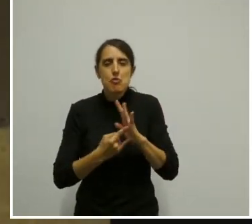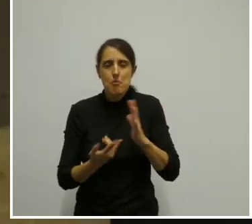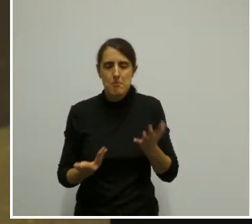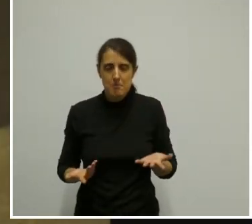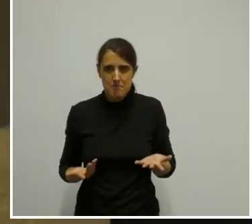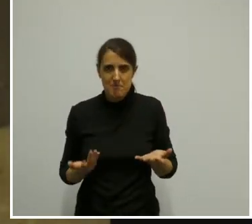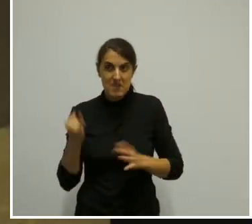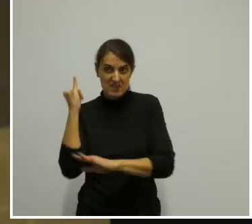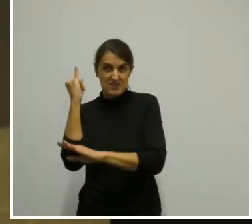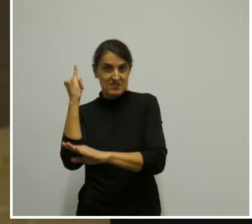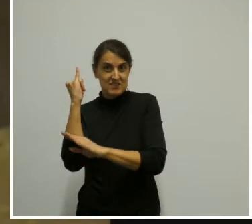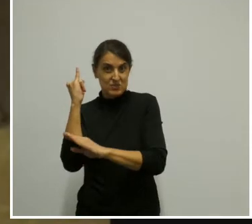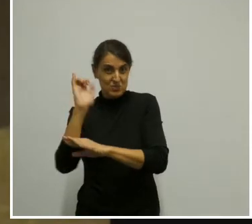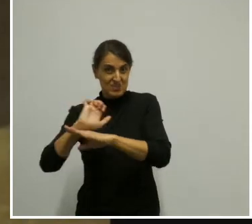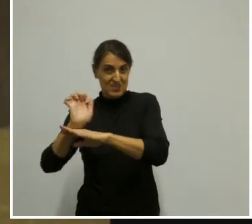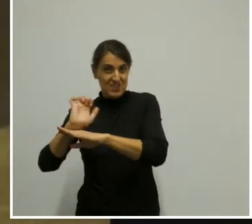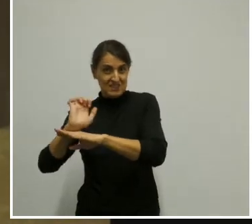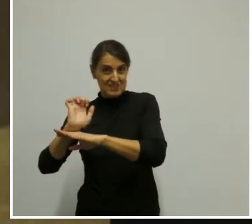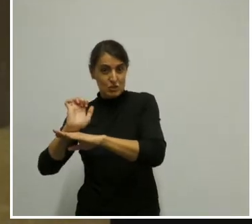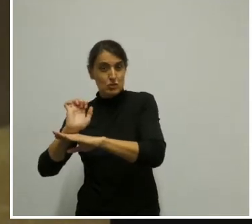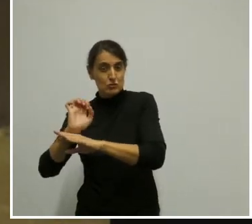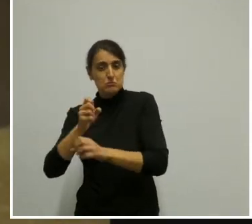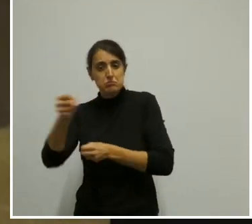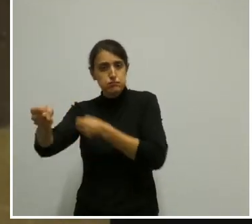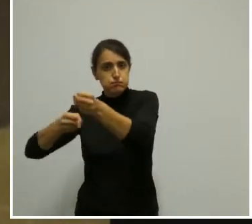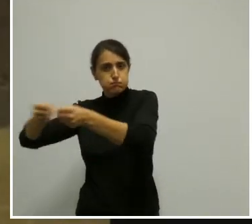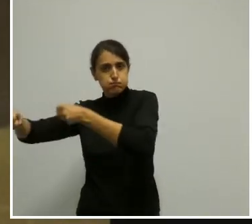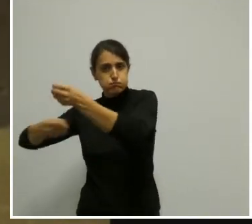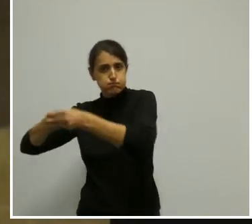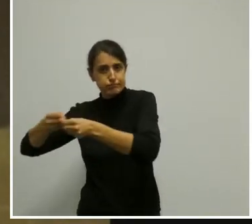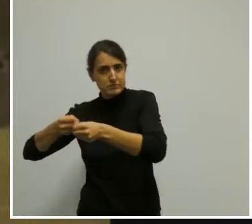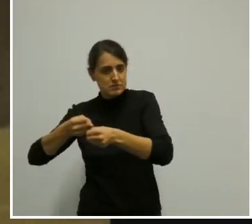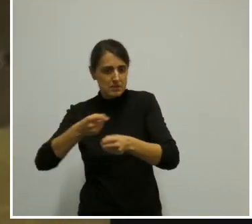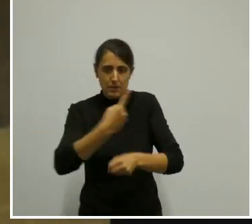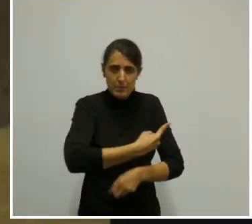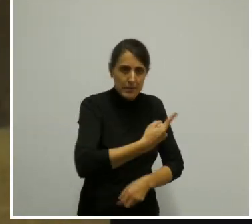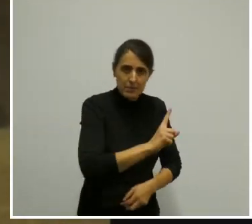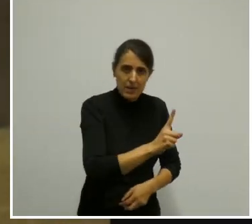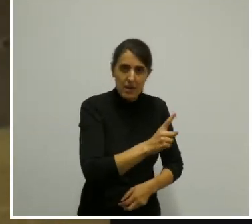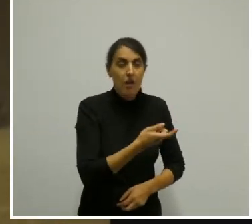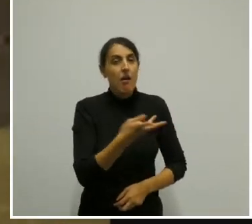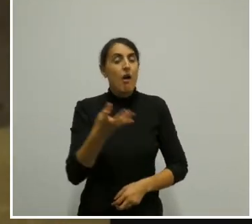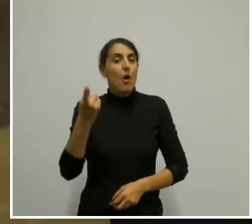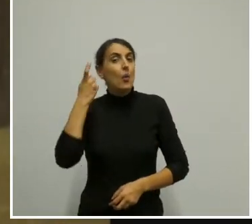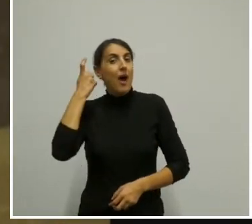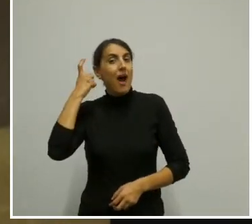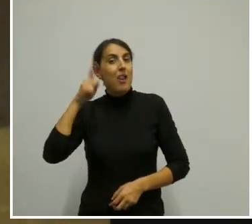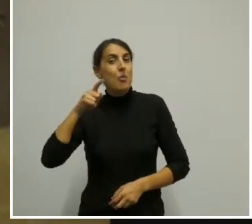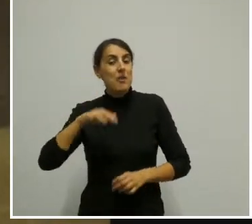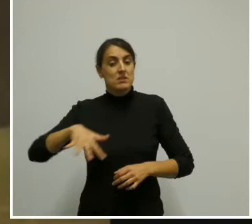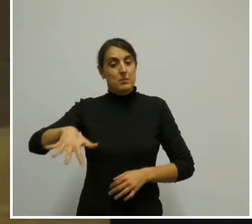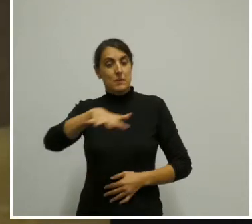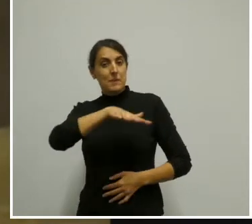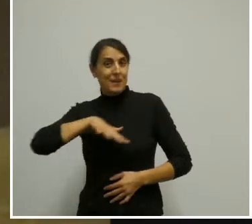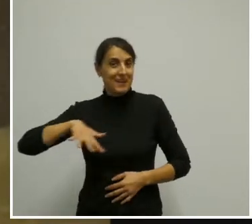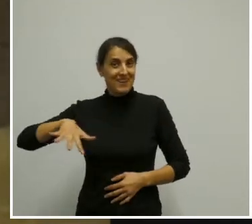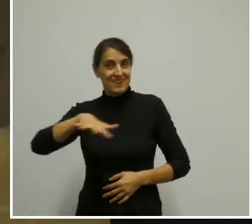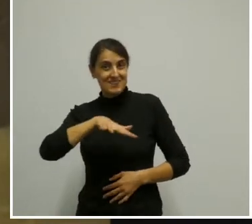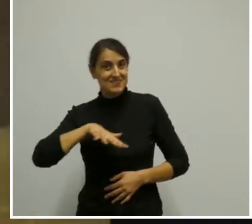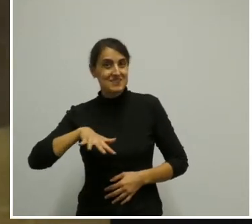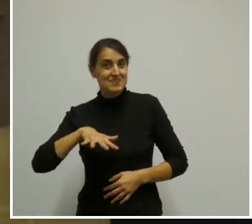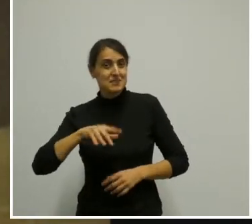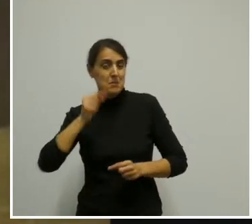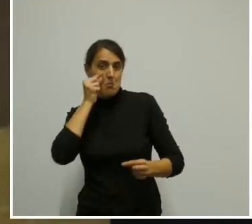a instituts, a ESO, i no a primària. Estàs agafant a nens que potser són de barris que estan